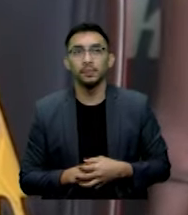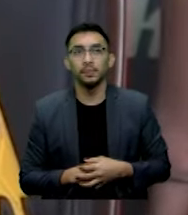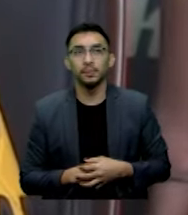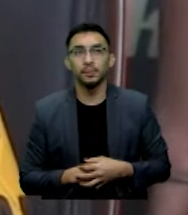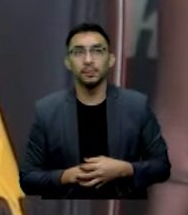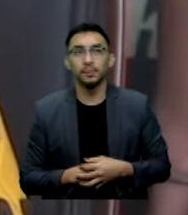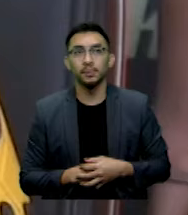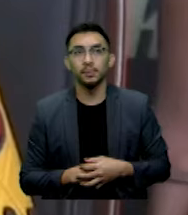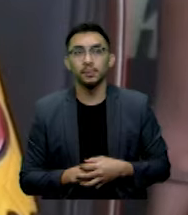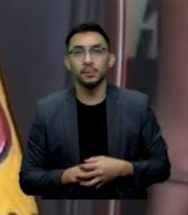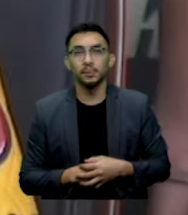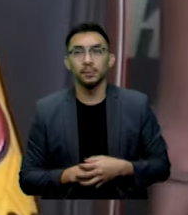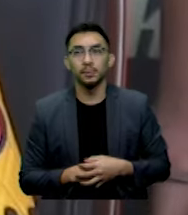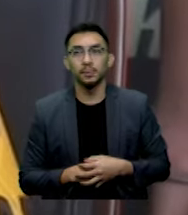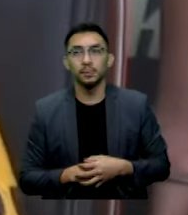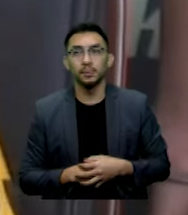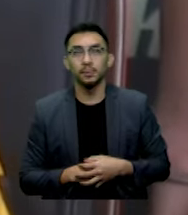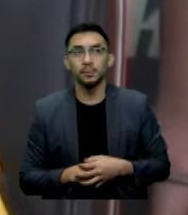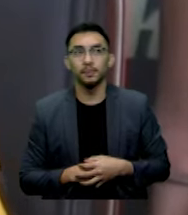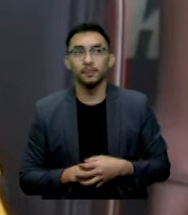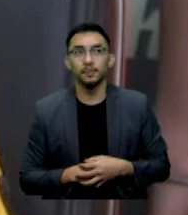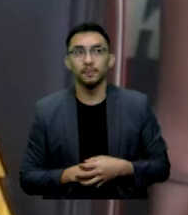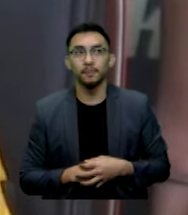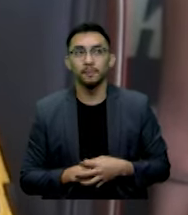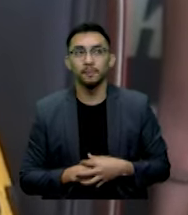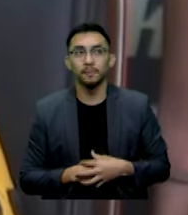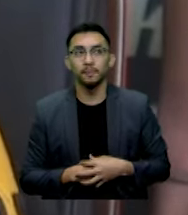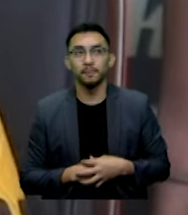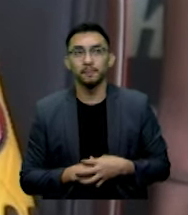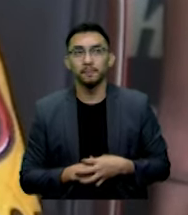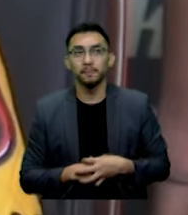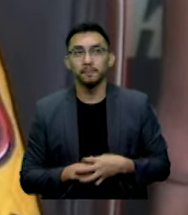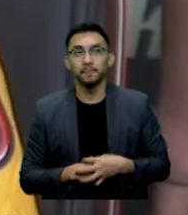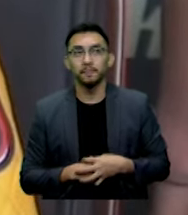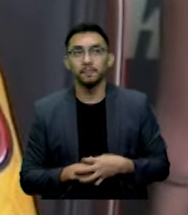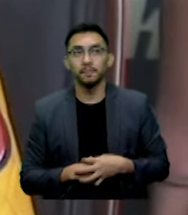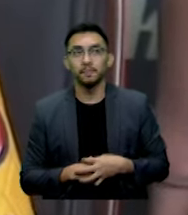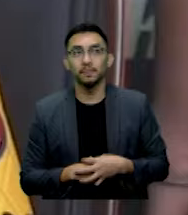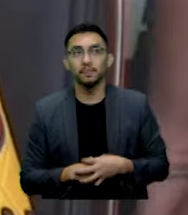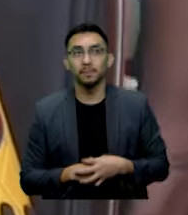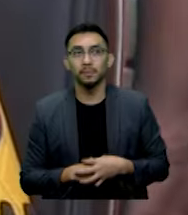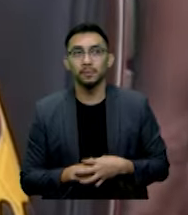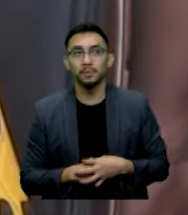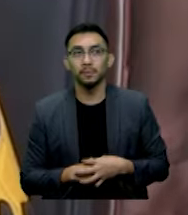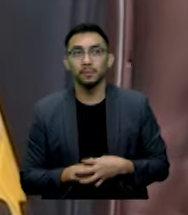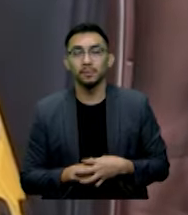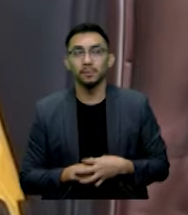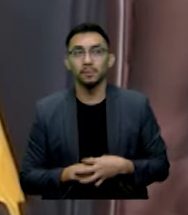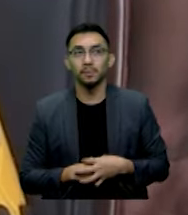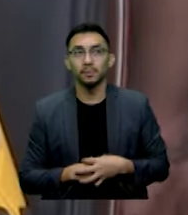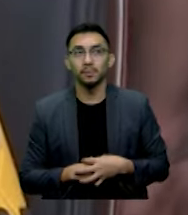Membiarkan warga masyarakat melakukan tindak kekerasan terhadap pelaku penyalahgunaan narkoba. Dan yang